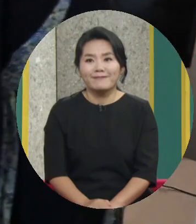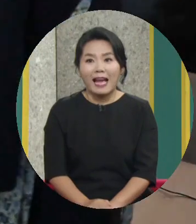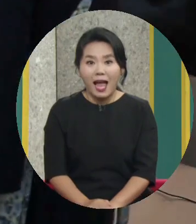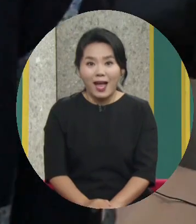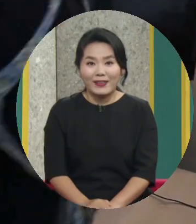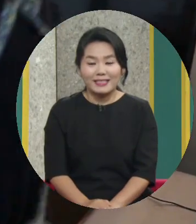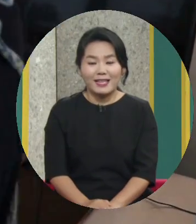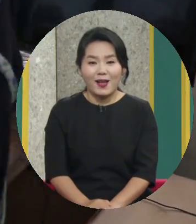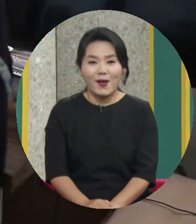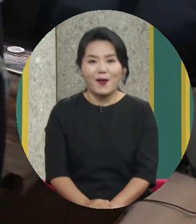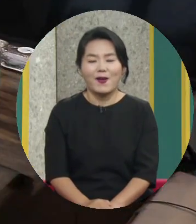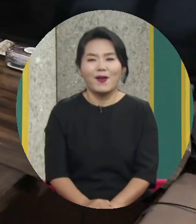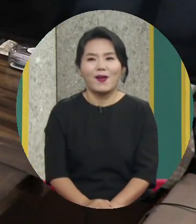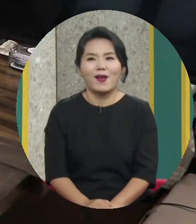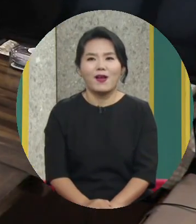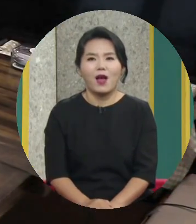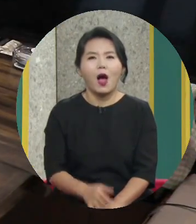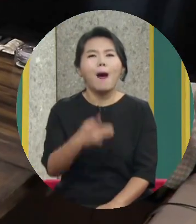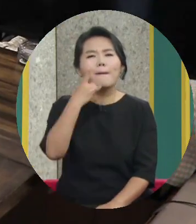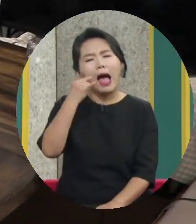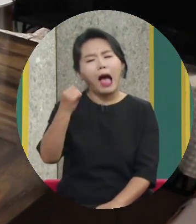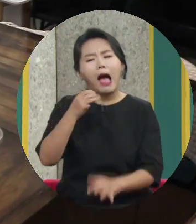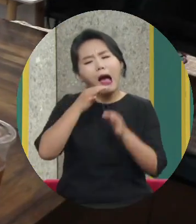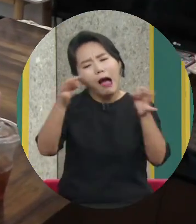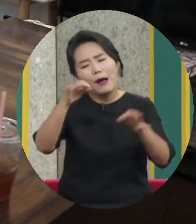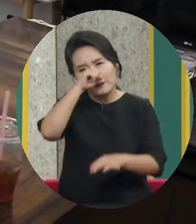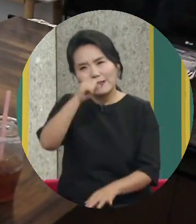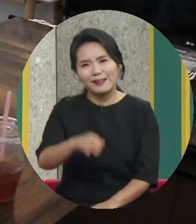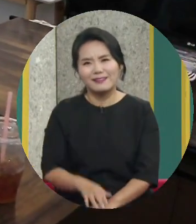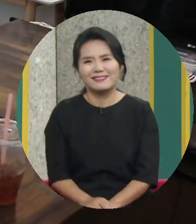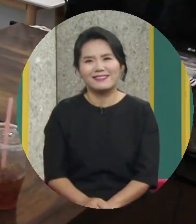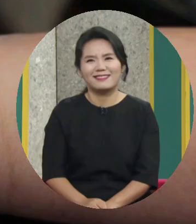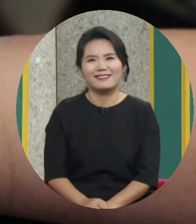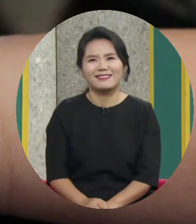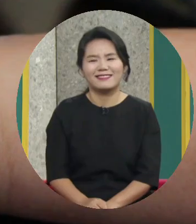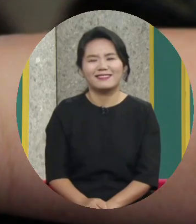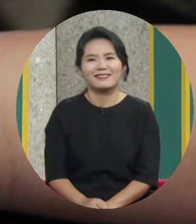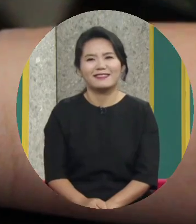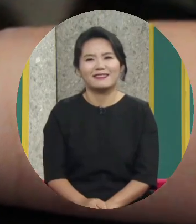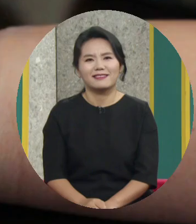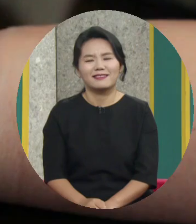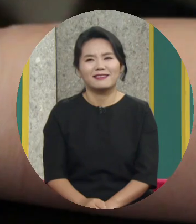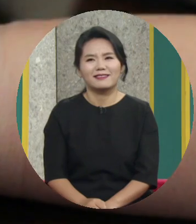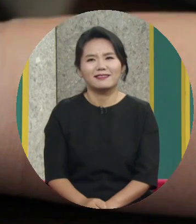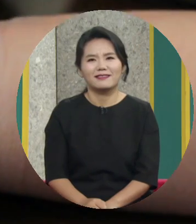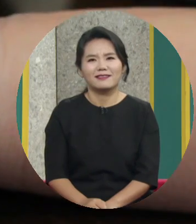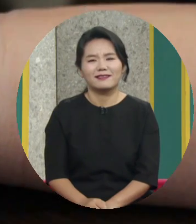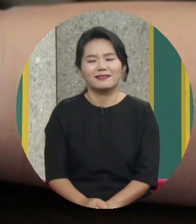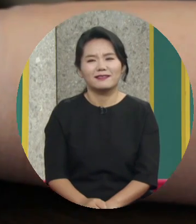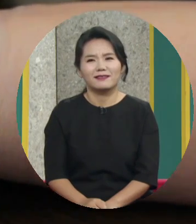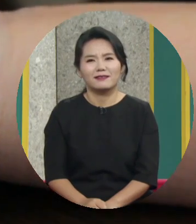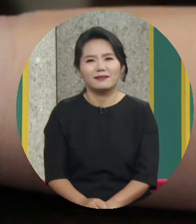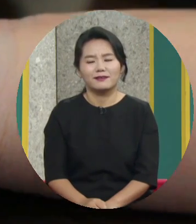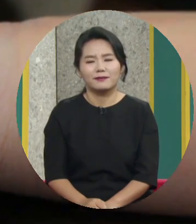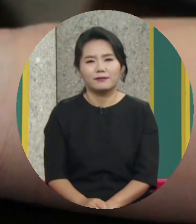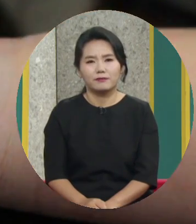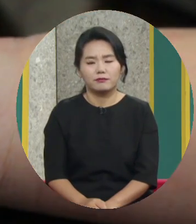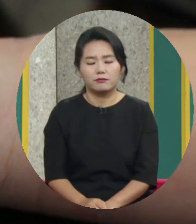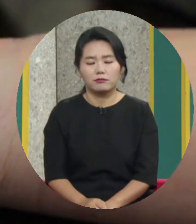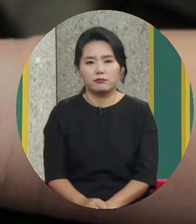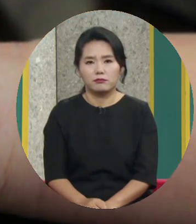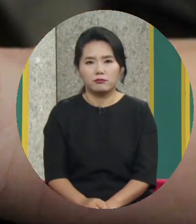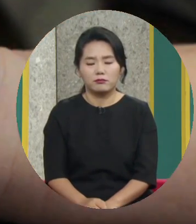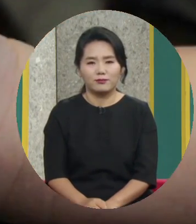효정이 왔어. 엄마 불러야지. 왜 엄마 다 불러? 엄마. 네? 공놀이 했어. 방과 후 수업이